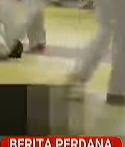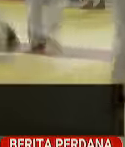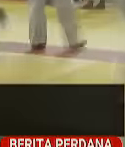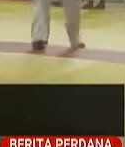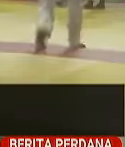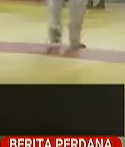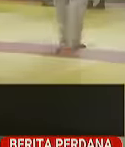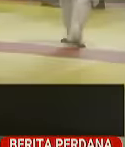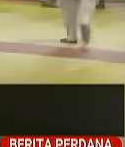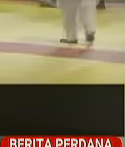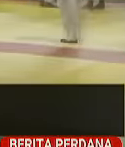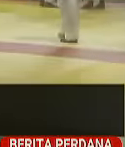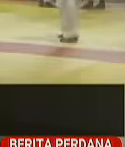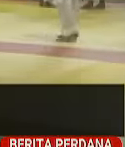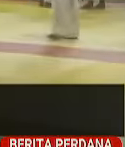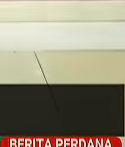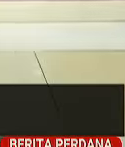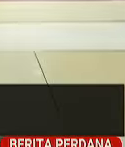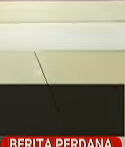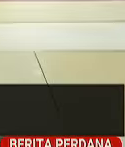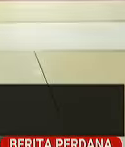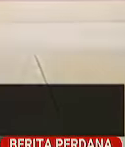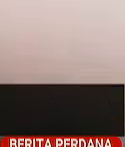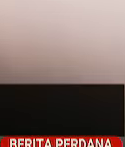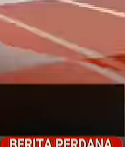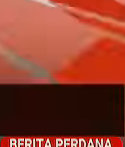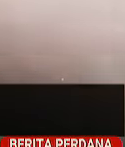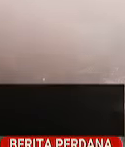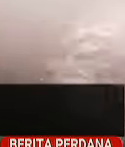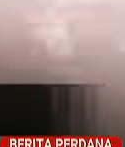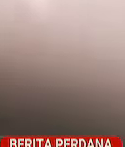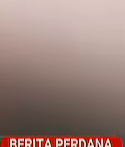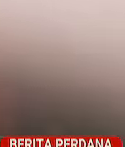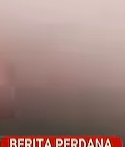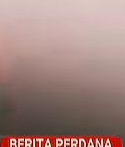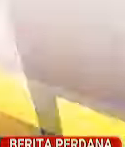Hadapi Sukma, pasukan judo Terengganu jalani latihan antarabangsa.